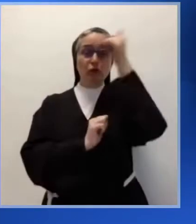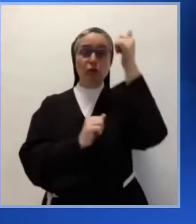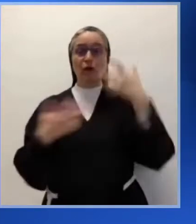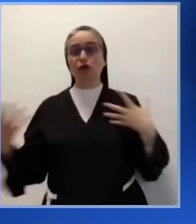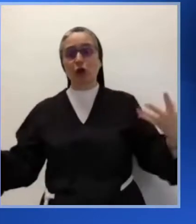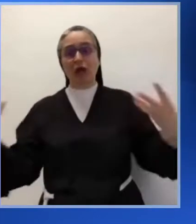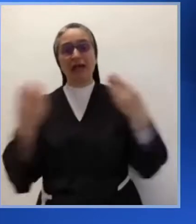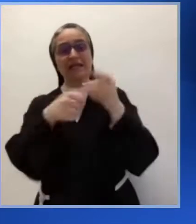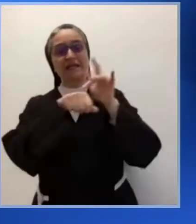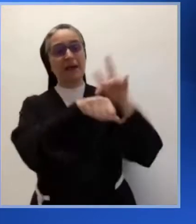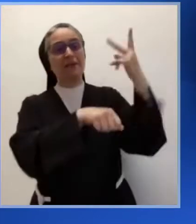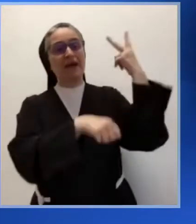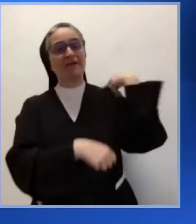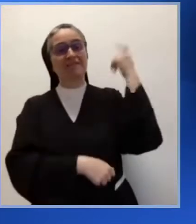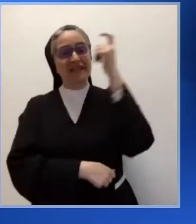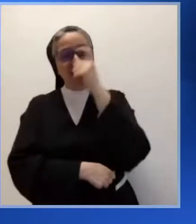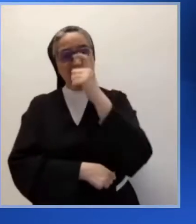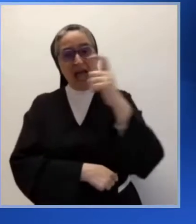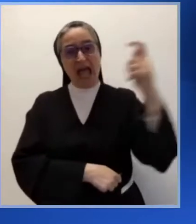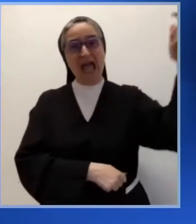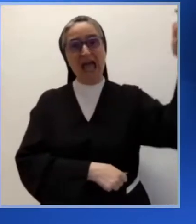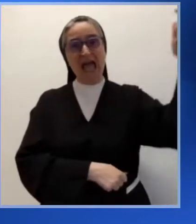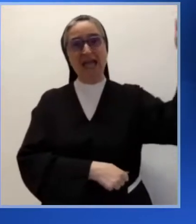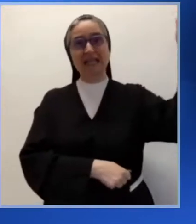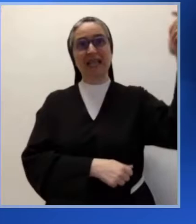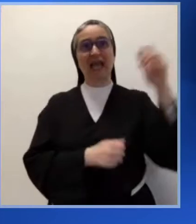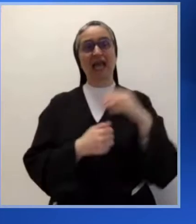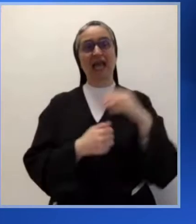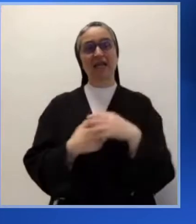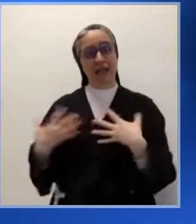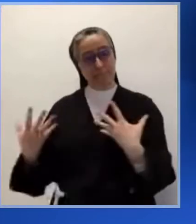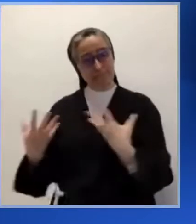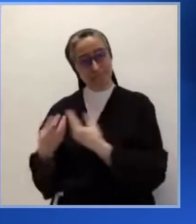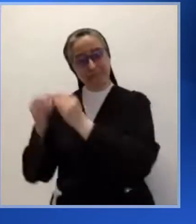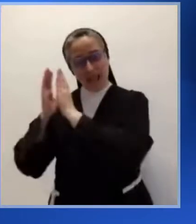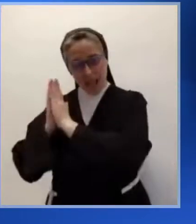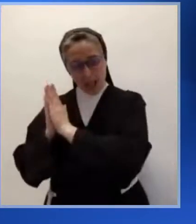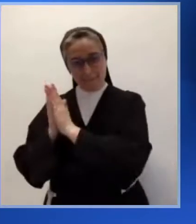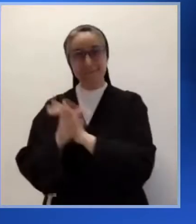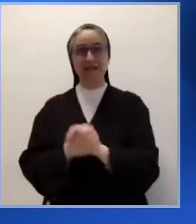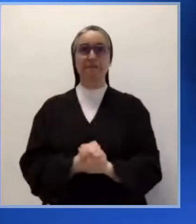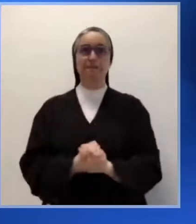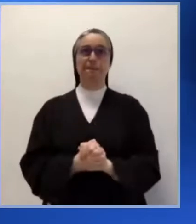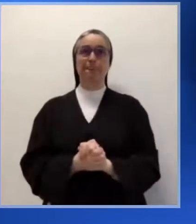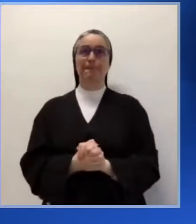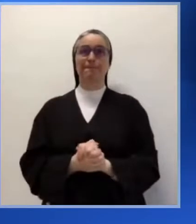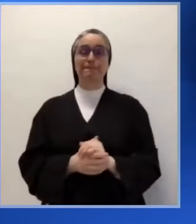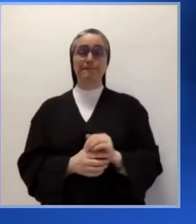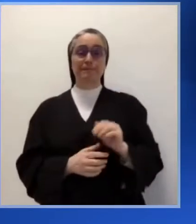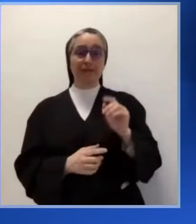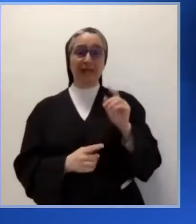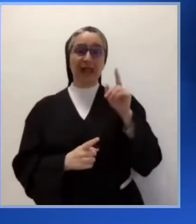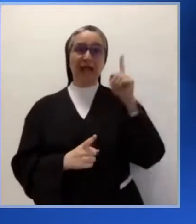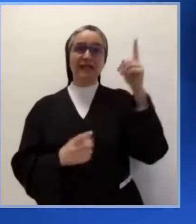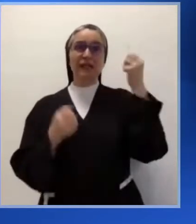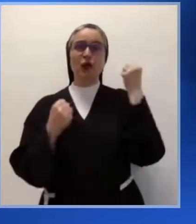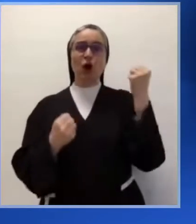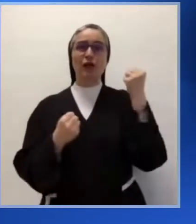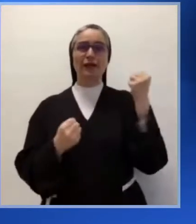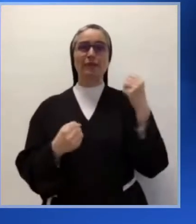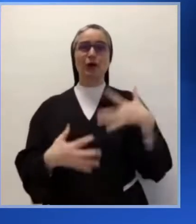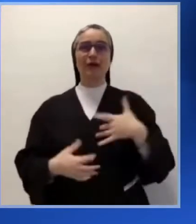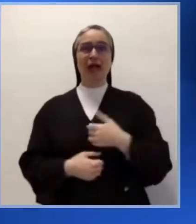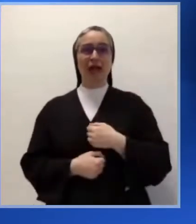perducat vos, Iesus Christus, ad vitam aeternam. Amen. Indulgentiam, absolutionem,